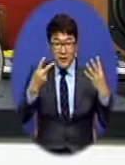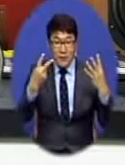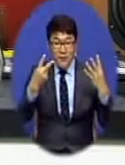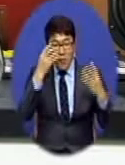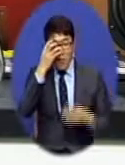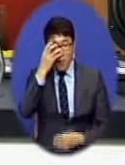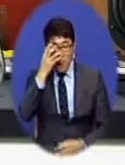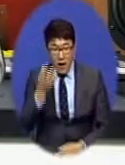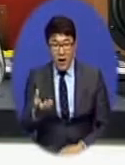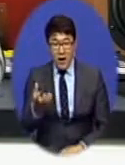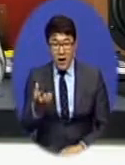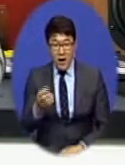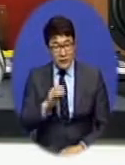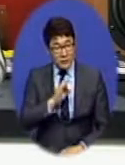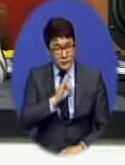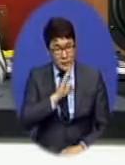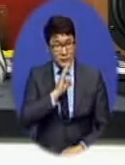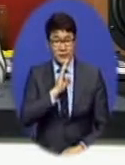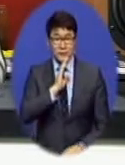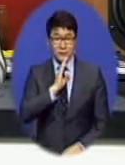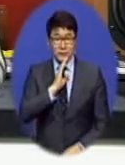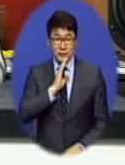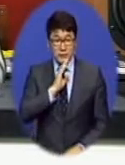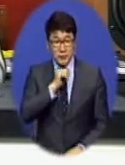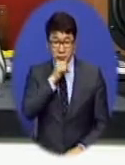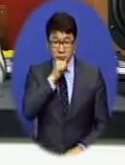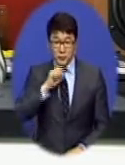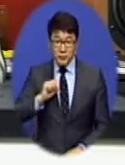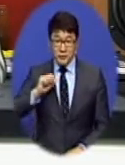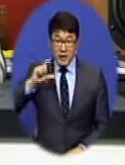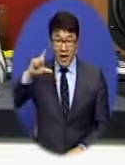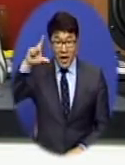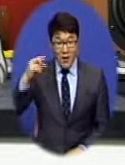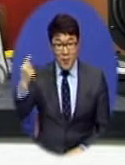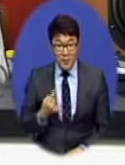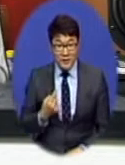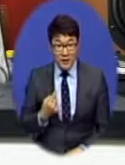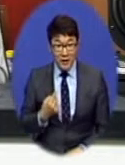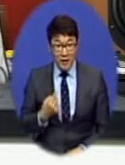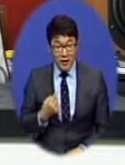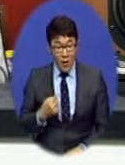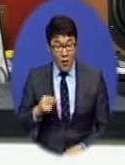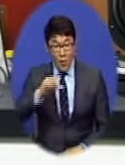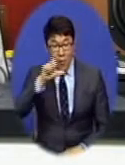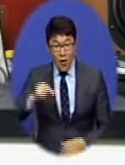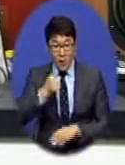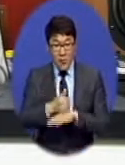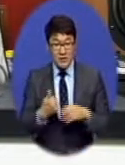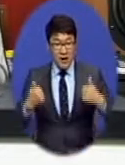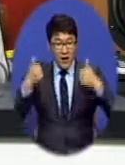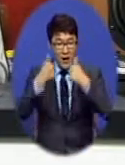네. 역시. 예. 점점 많이 올라갈 거예요. 그죠? 아니, 마치 무슨 월말장원을 하는 것